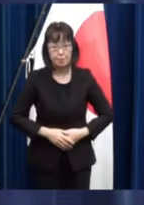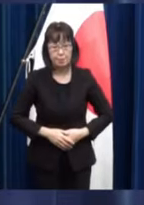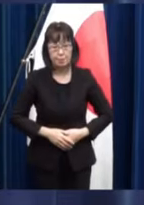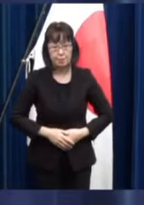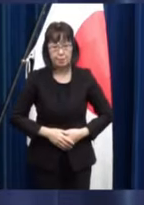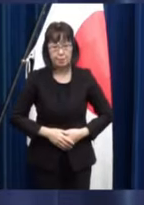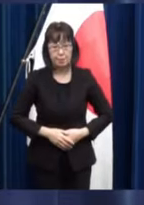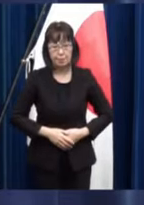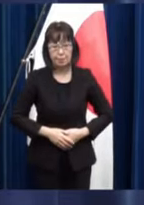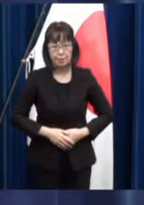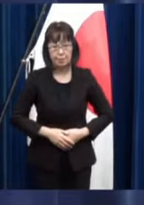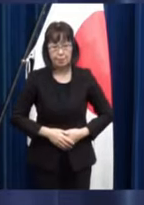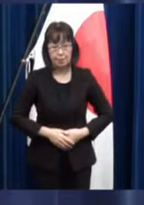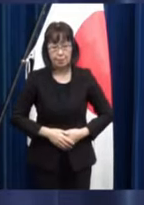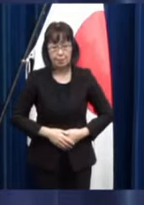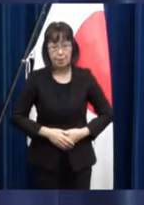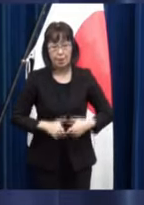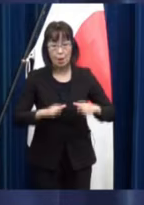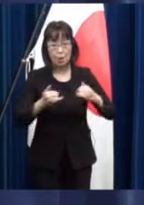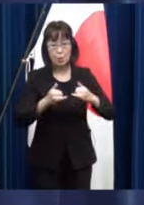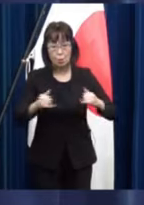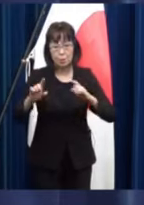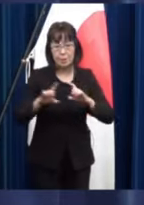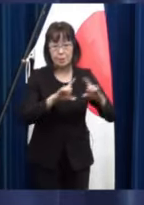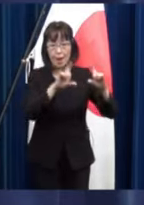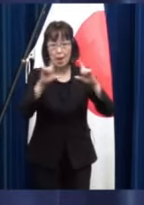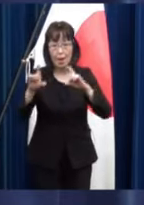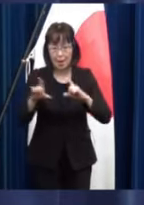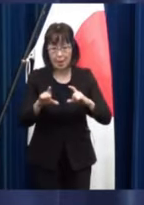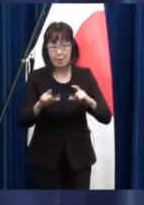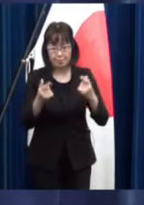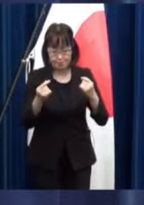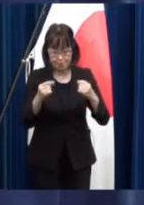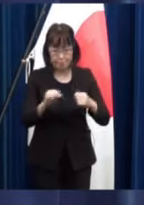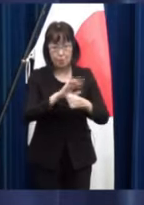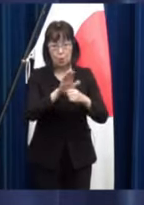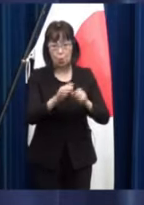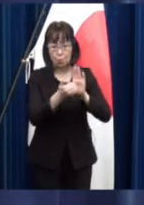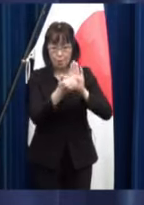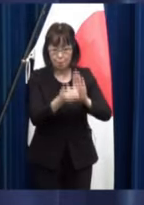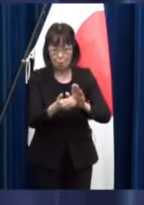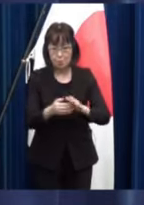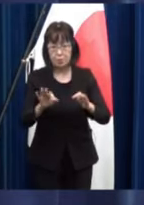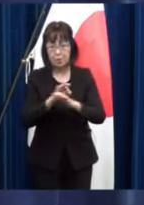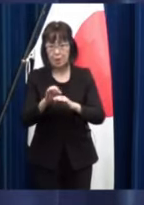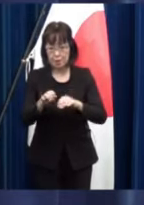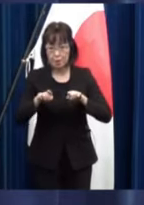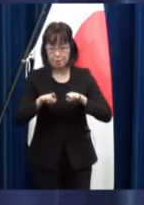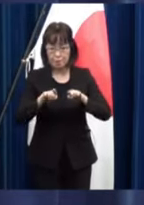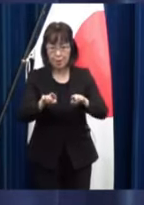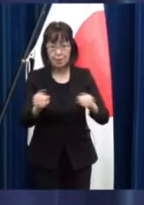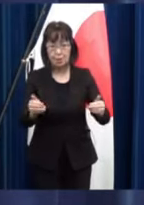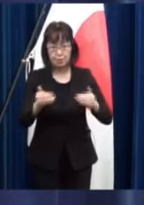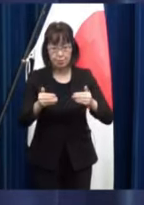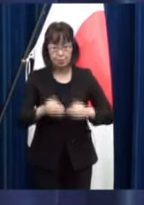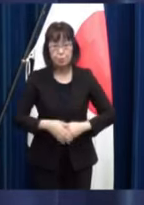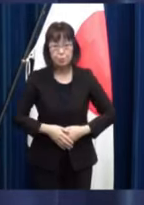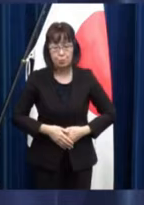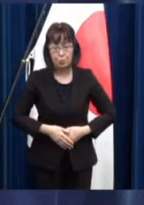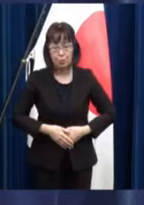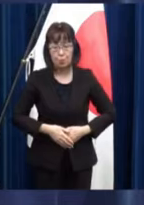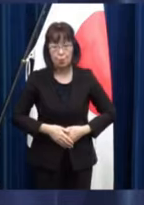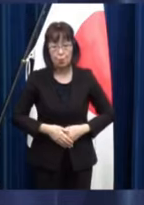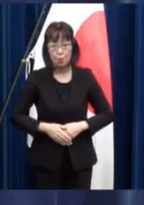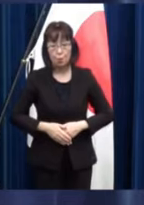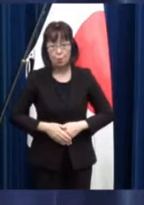さもなければ国民生活が成り立たなくなるからであります。年初来の新型コロナウイルス対策の